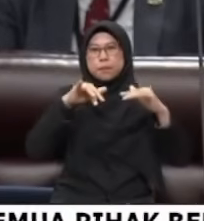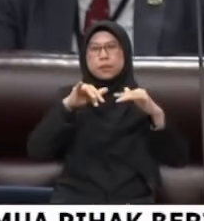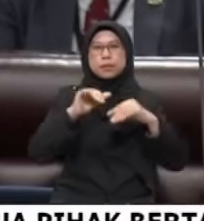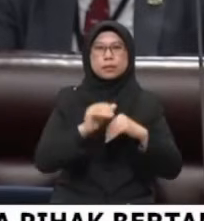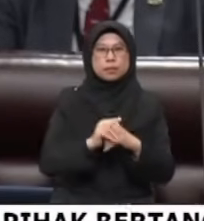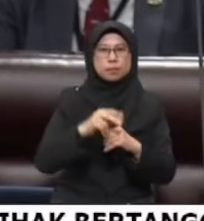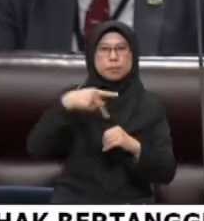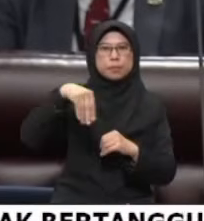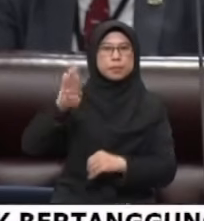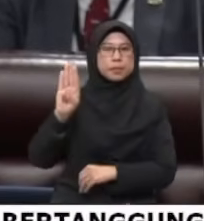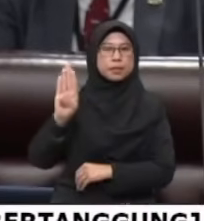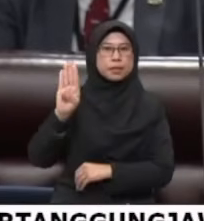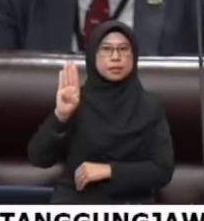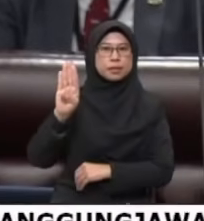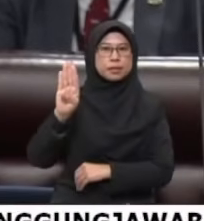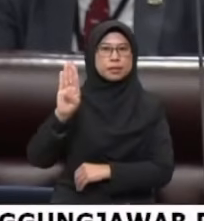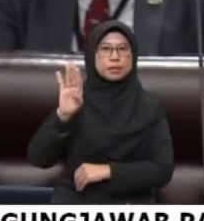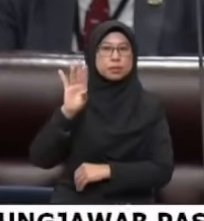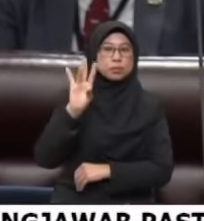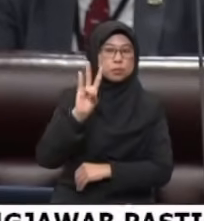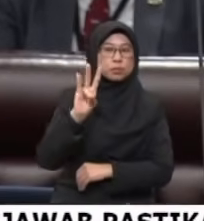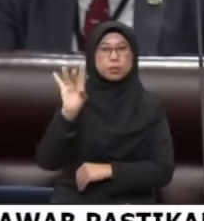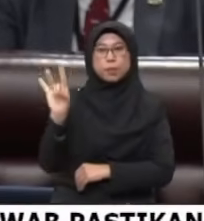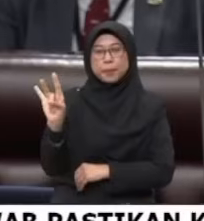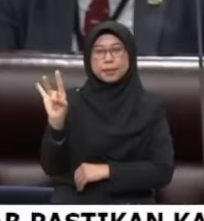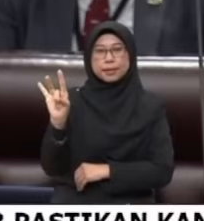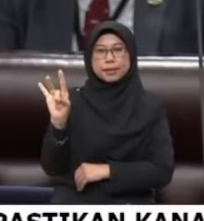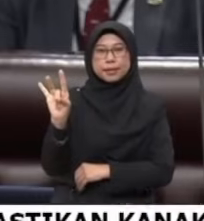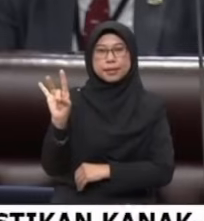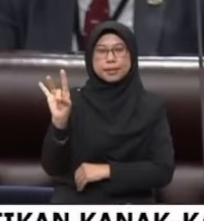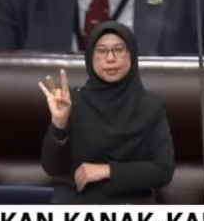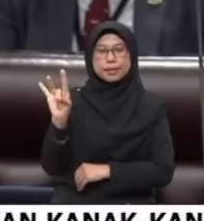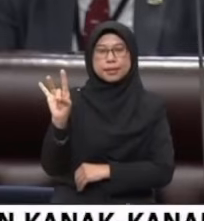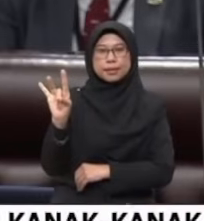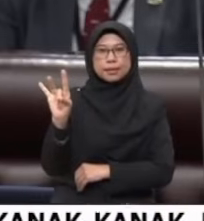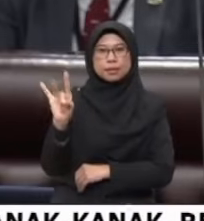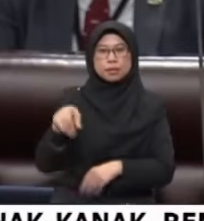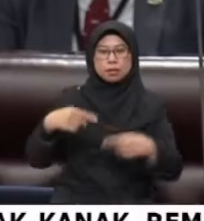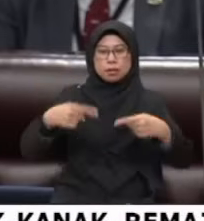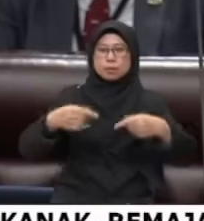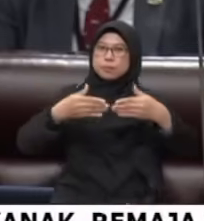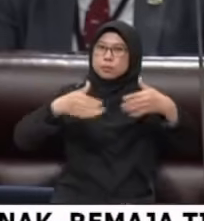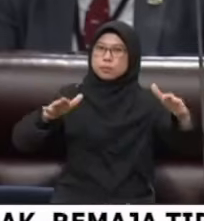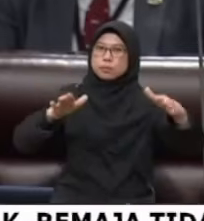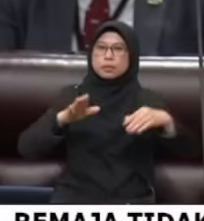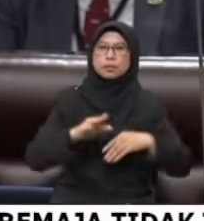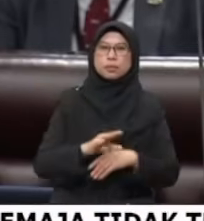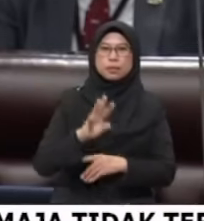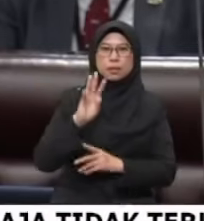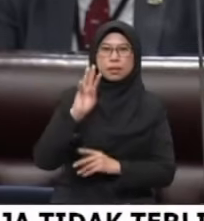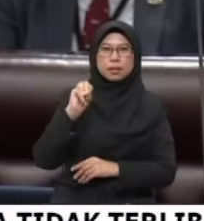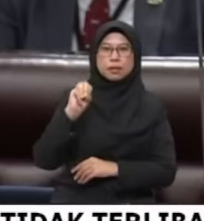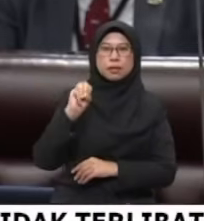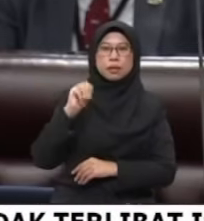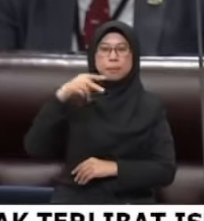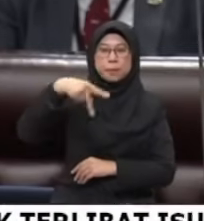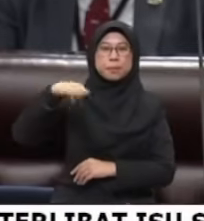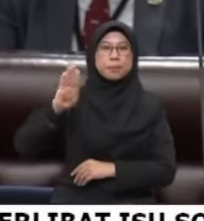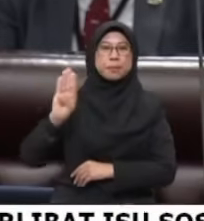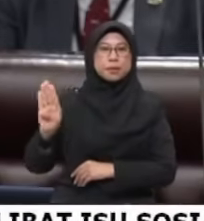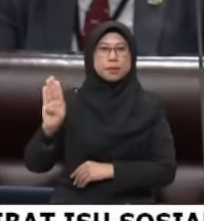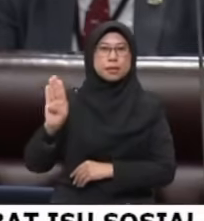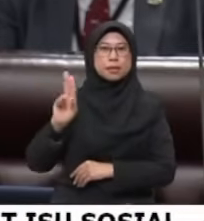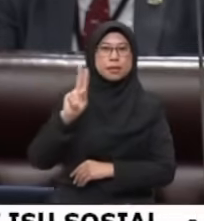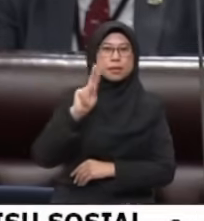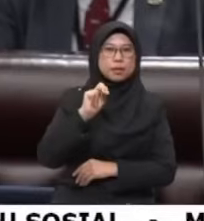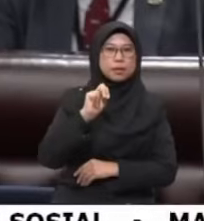bersatu PBB yang ke-78 dan deat debat terbuka Majlis keselamatan PBB di New